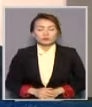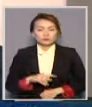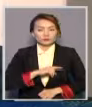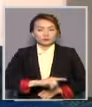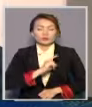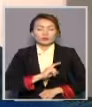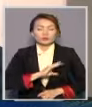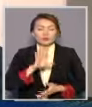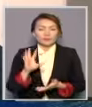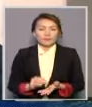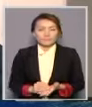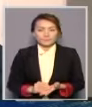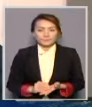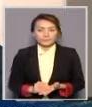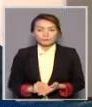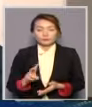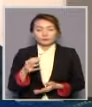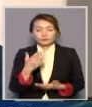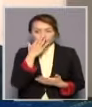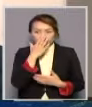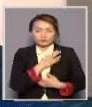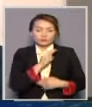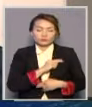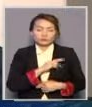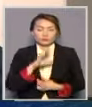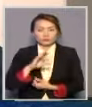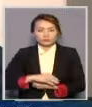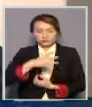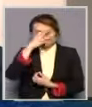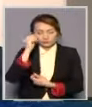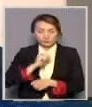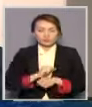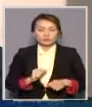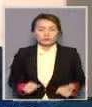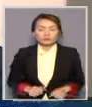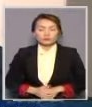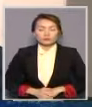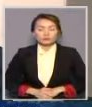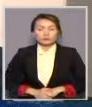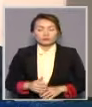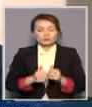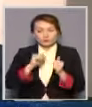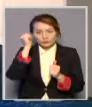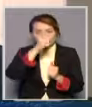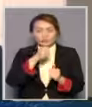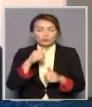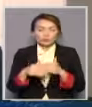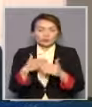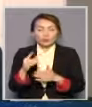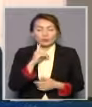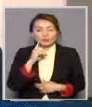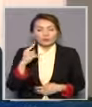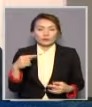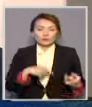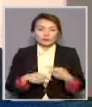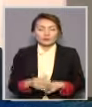жақсы қасиеттерін, олардың ұлтқа деген сіңірген еңбектерін ешқашан ұмытпау керек. Мен сол бағытта біздер жыл сайын осылай жастардың